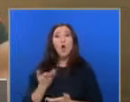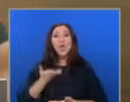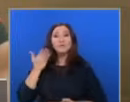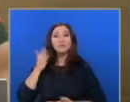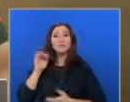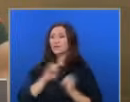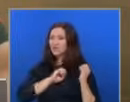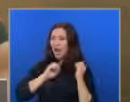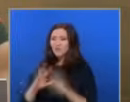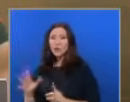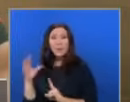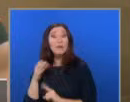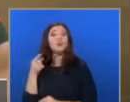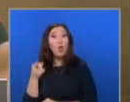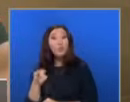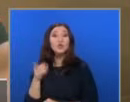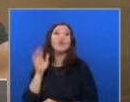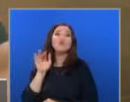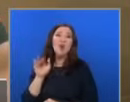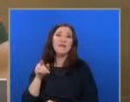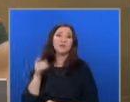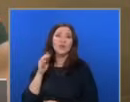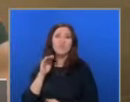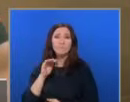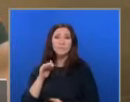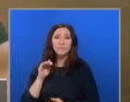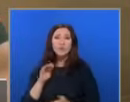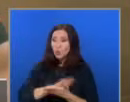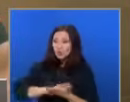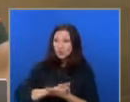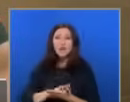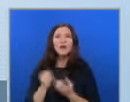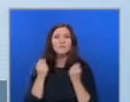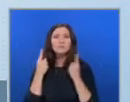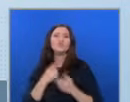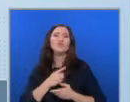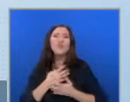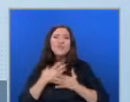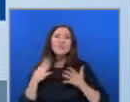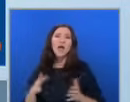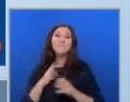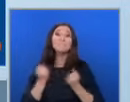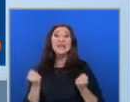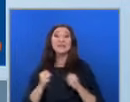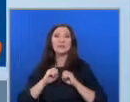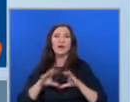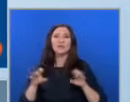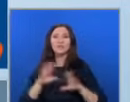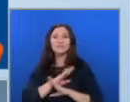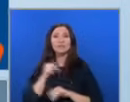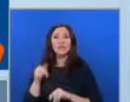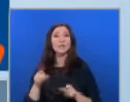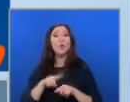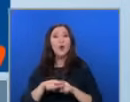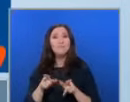захвърлен, нападнат и от твоите и тогава ще бъдеш унищожен. Възможно най-безславната смърт. Днес Николай Марков запази